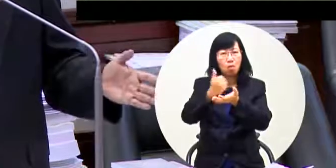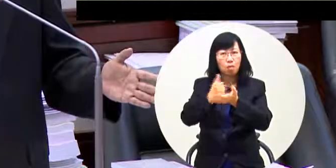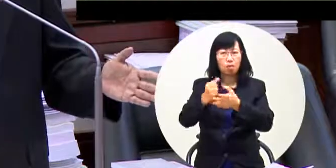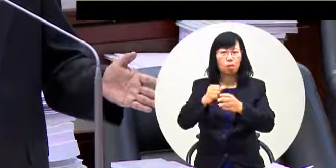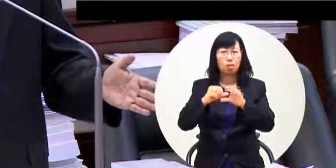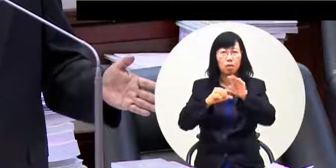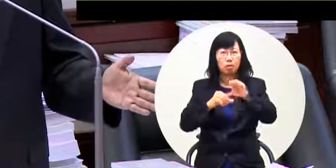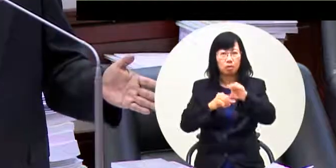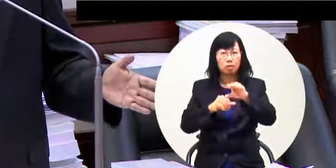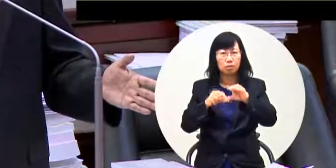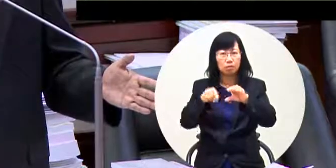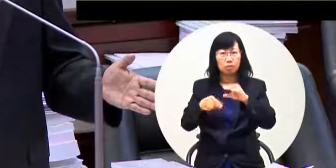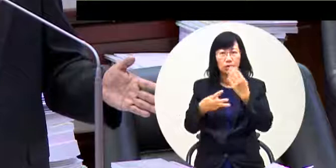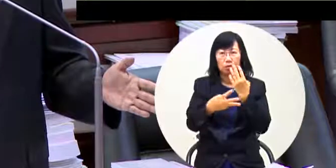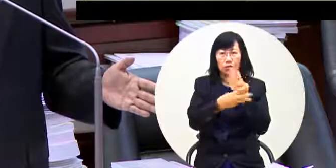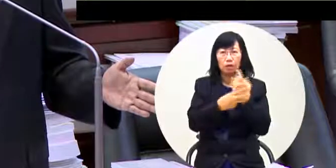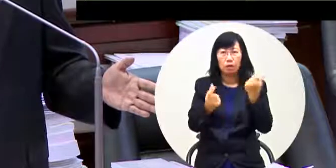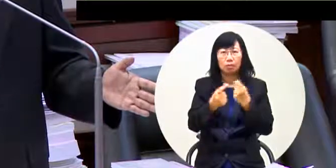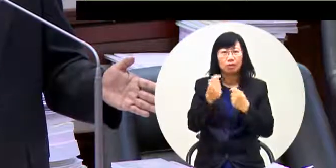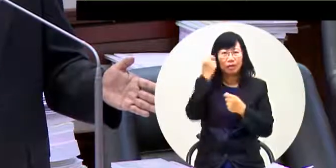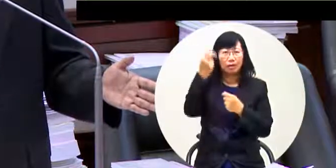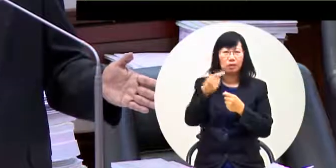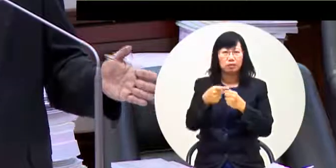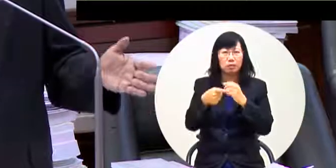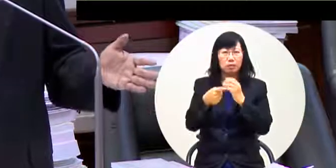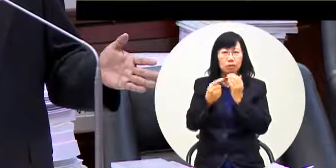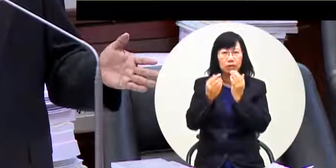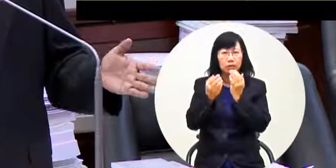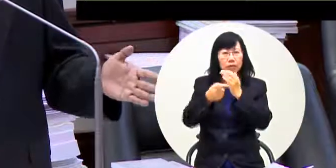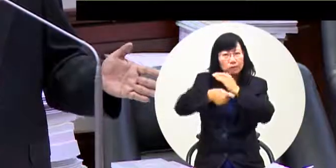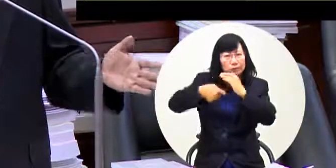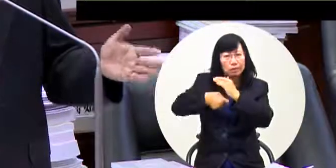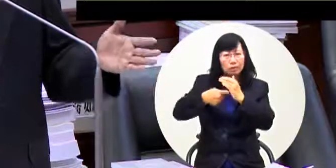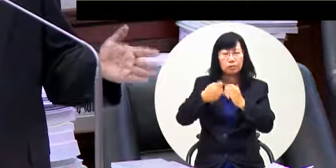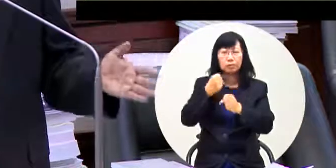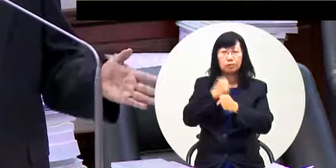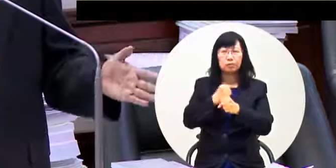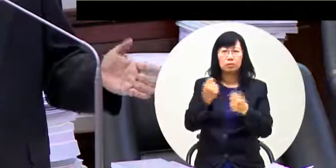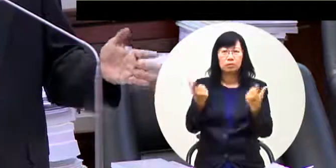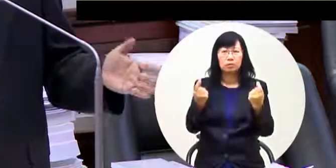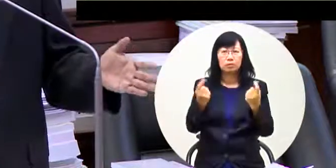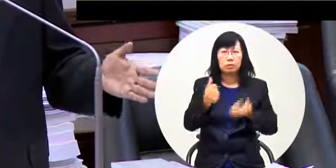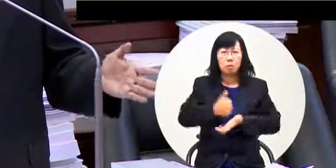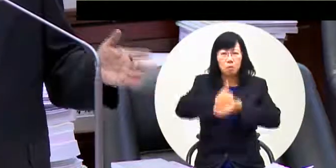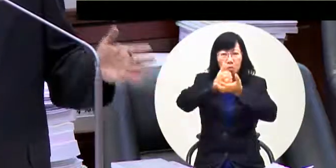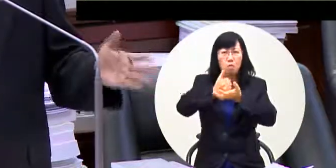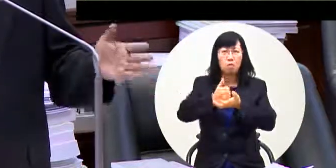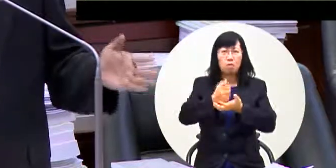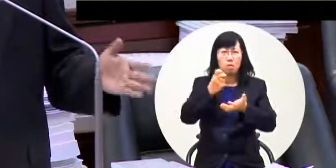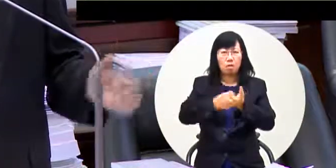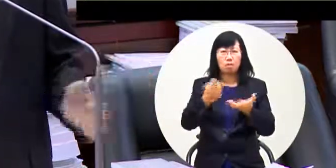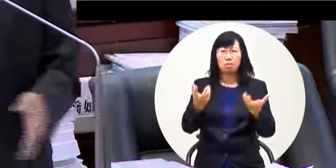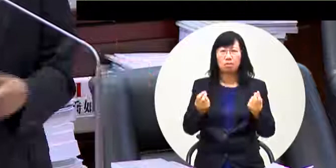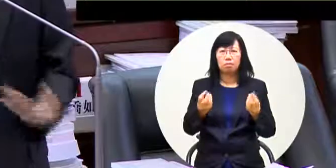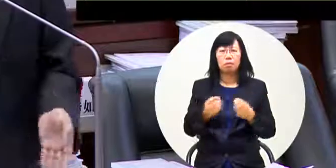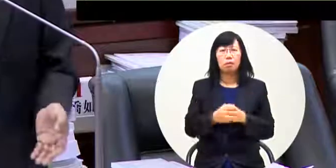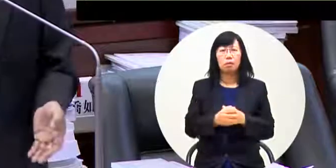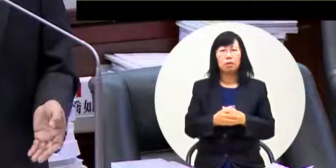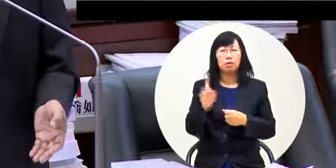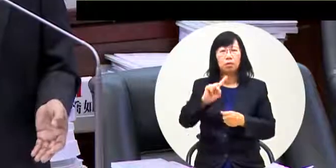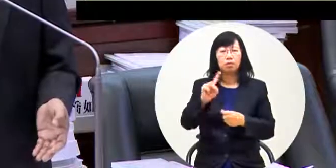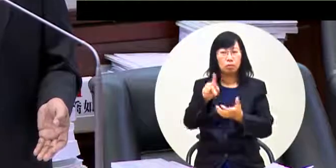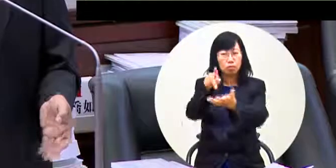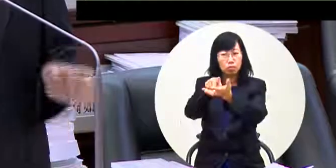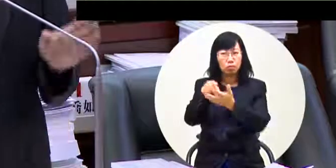差啦，不尊严的，套路同样。台糖的土地，他租台糖土地做货柜的置